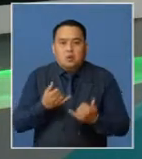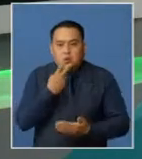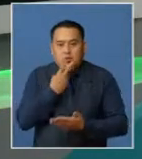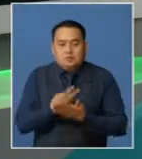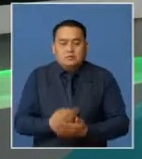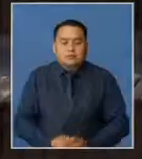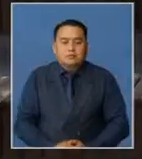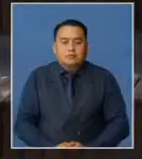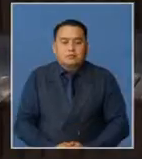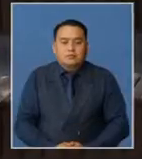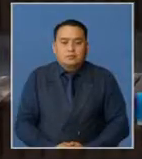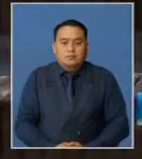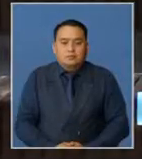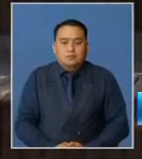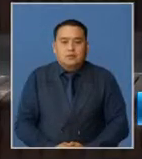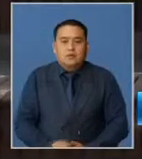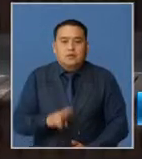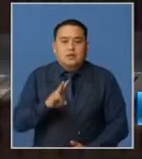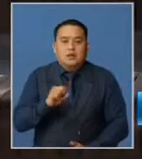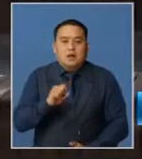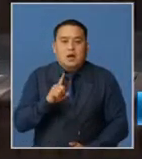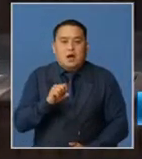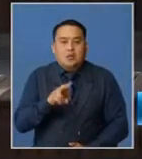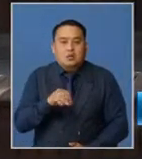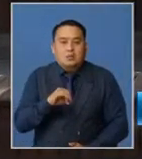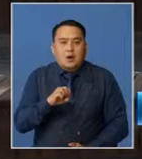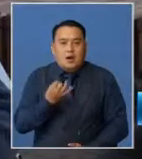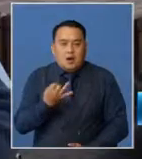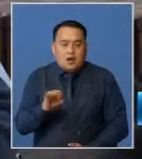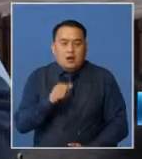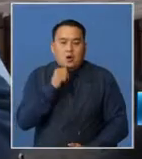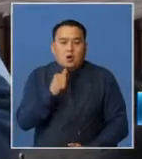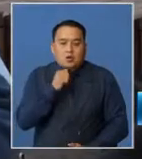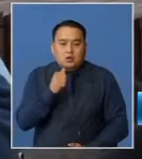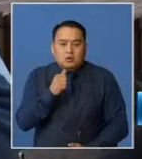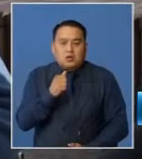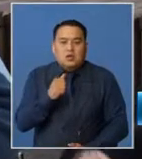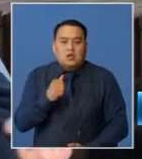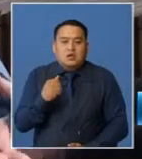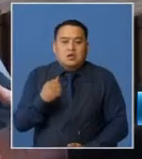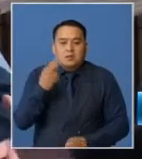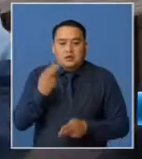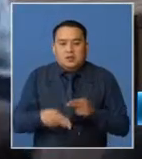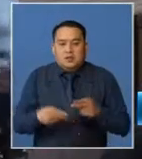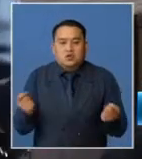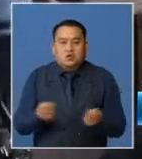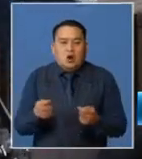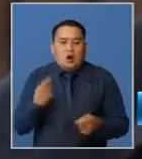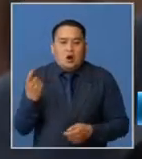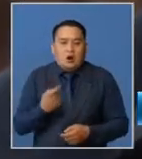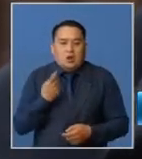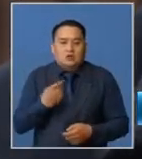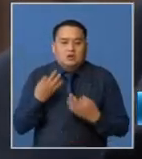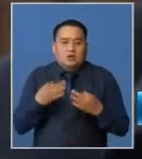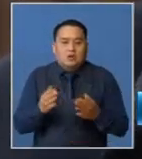тыңдалық. Нағашыбай Алпысов Қостанай өңірінде туған. Мектеп бітіріп, 2 жыл шопанның көмекшісі болады. Күнделікті шаруадан қолы қалт